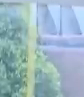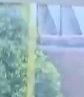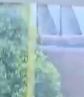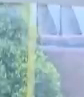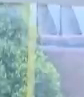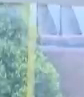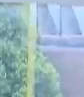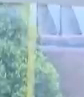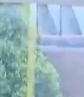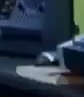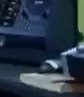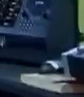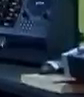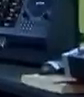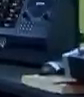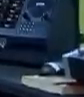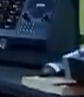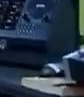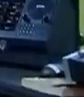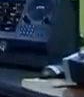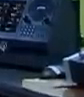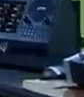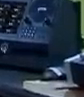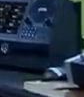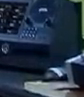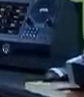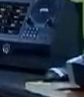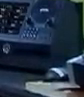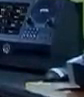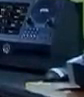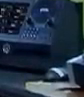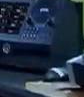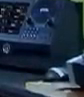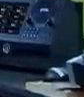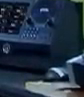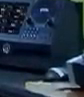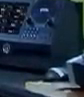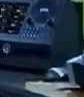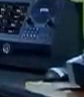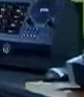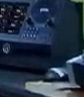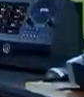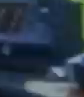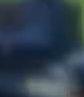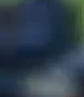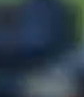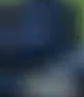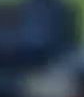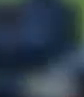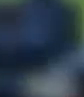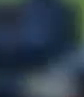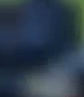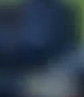anda lakukannya. Mesej ini dibawa khas oleh RTM.